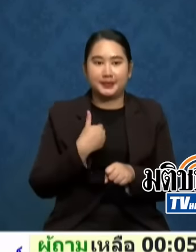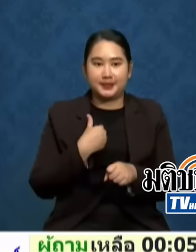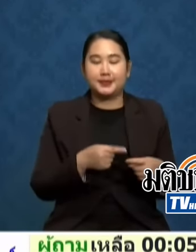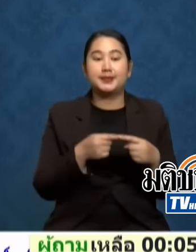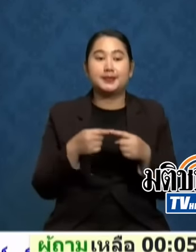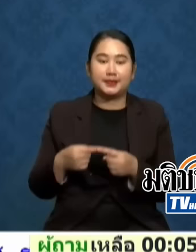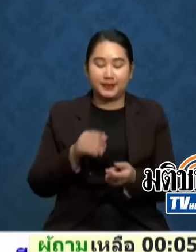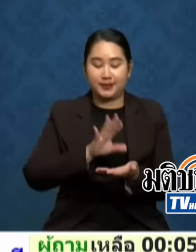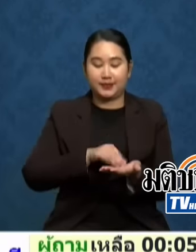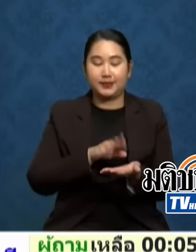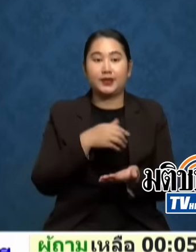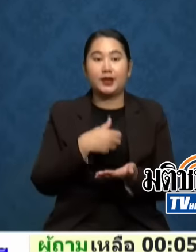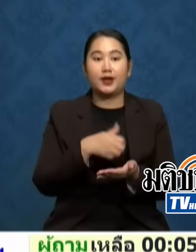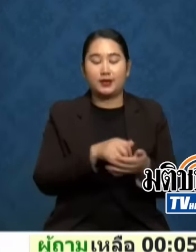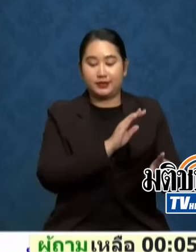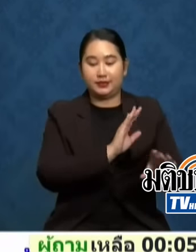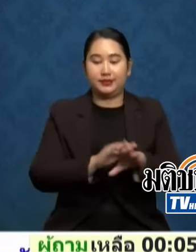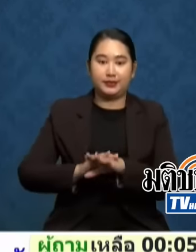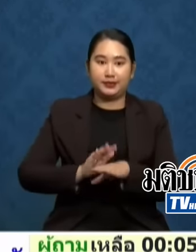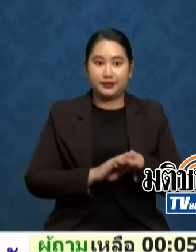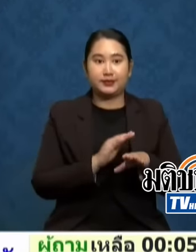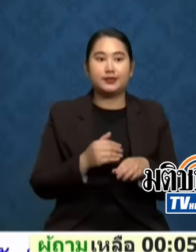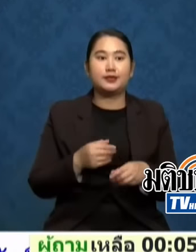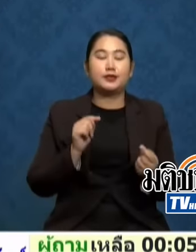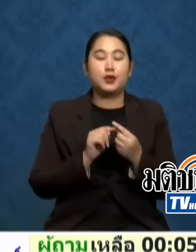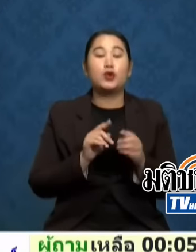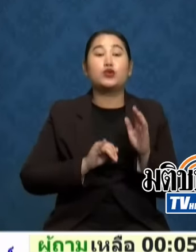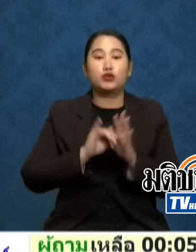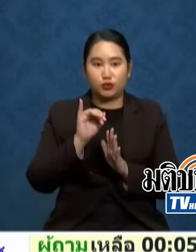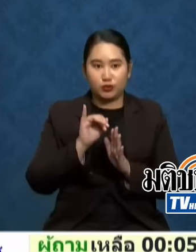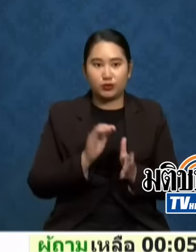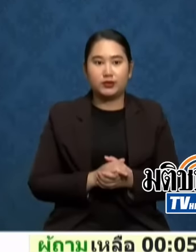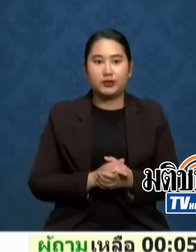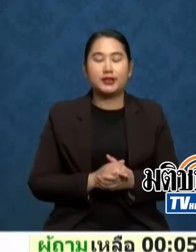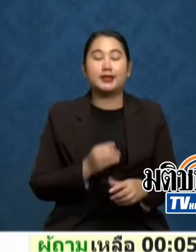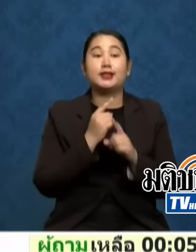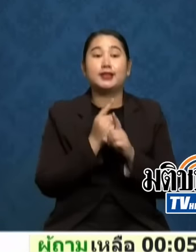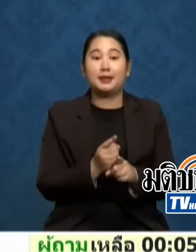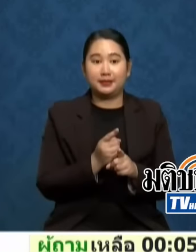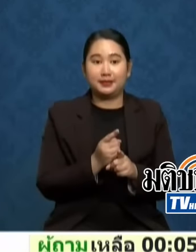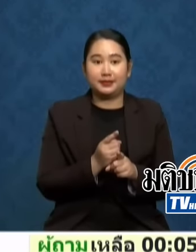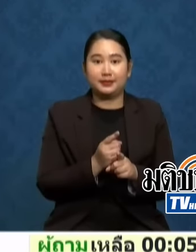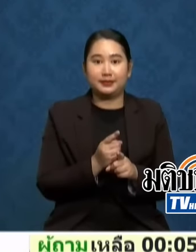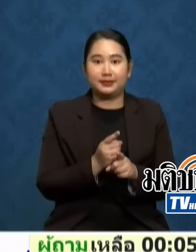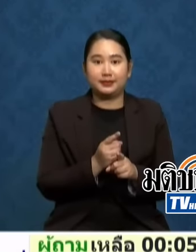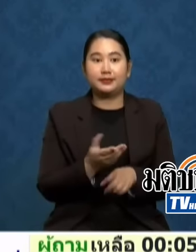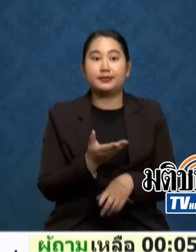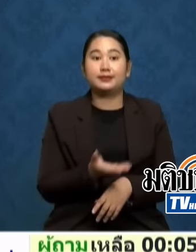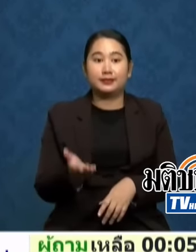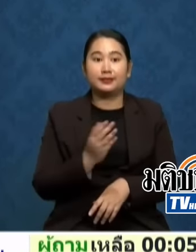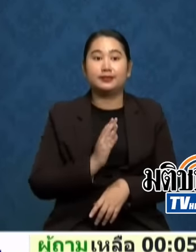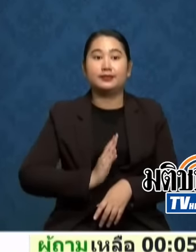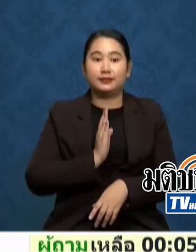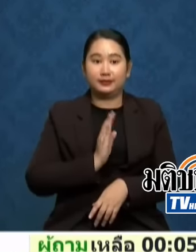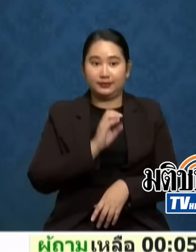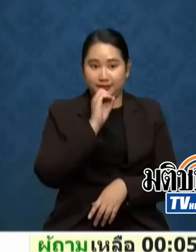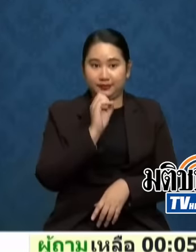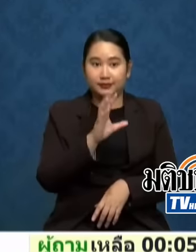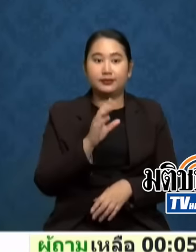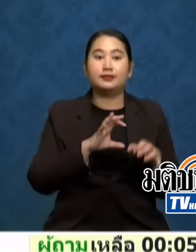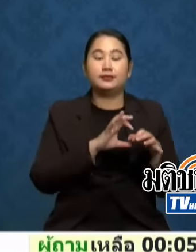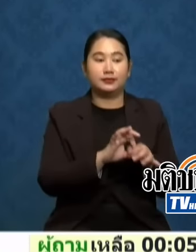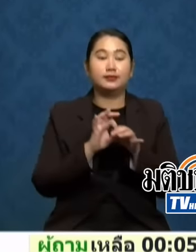สู่เป็นข้อมูลในการแจ้งเตือนนะครับให้มันเกิดความถูกต้องนะครับเป็นตามที่ท่านสมาชิกผู้ทรงเกียรติได้กรุณ